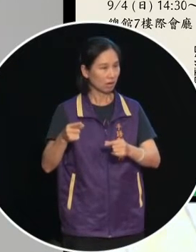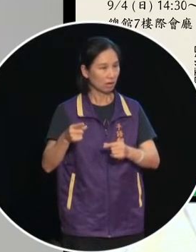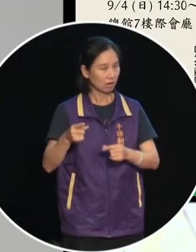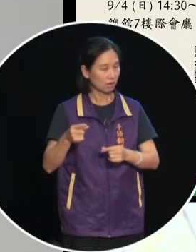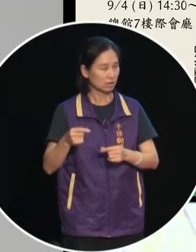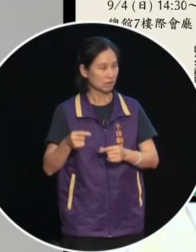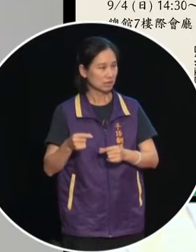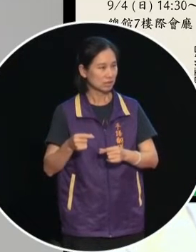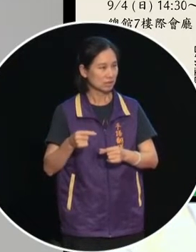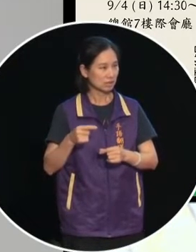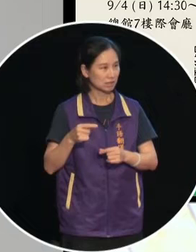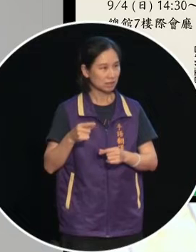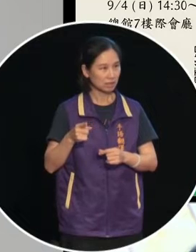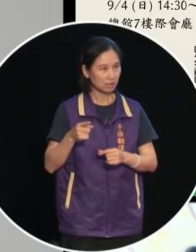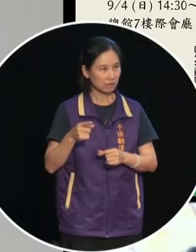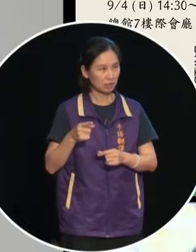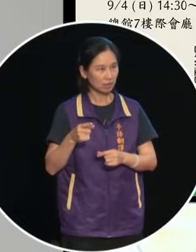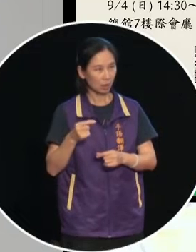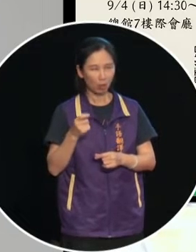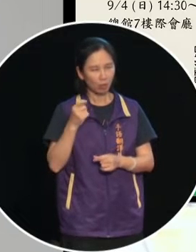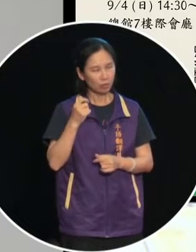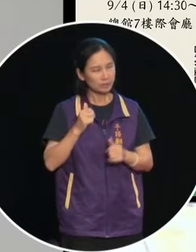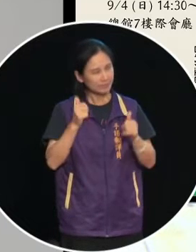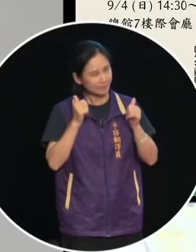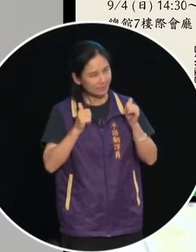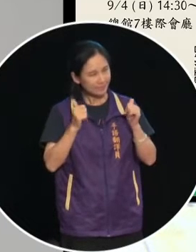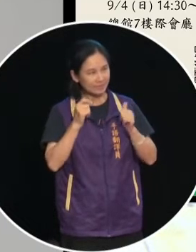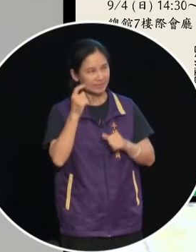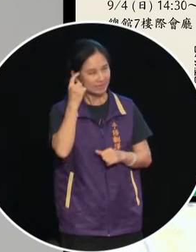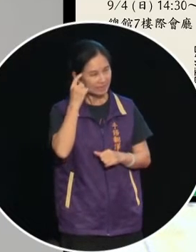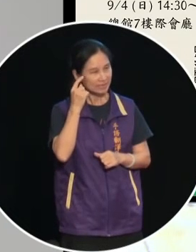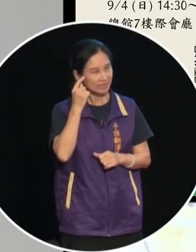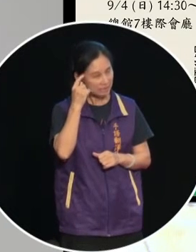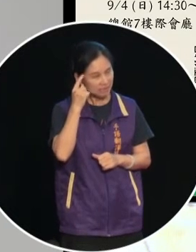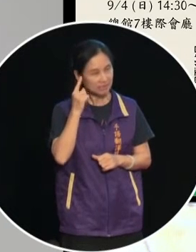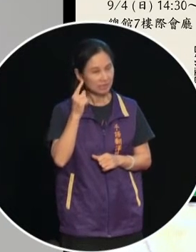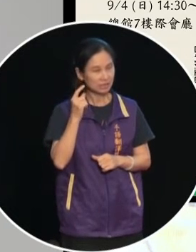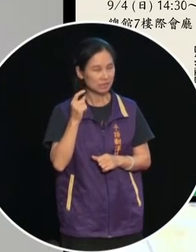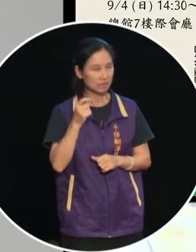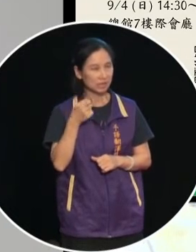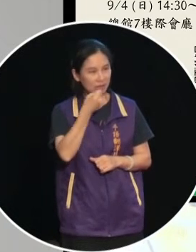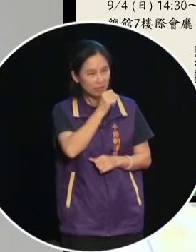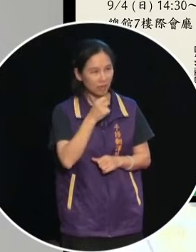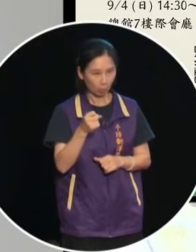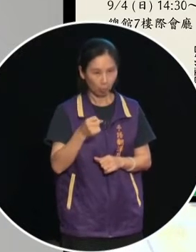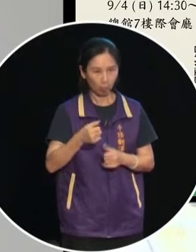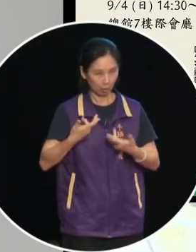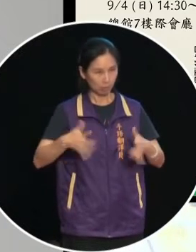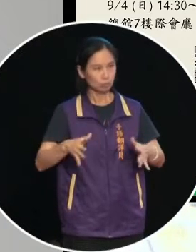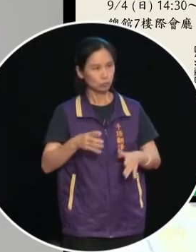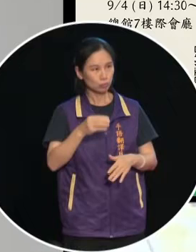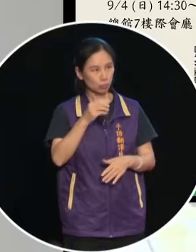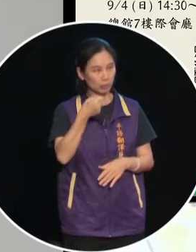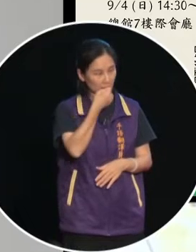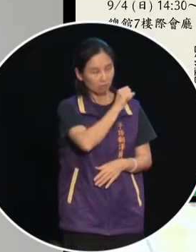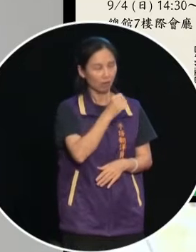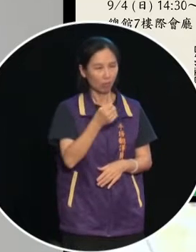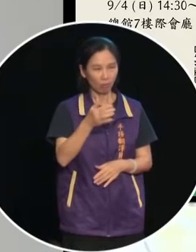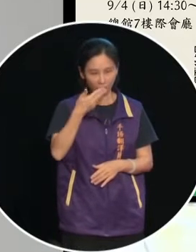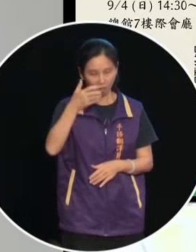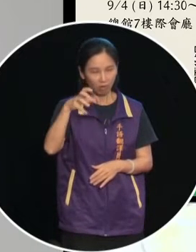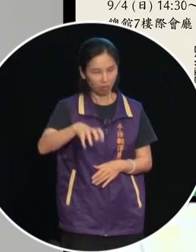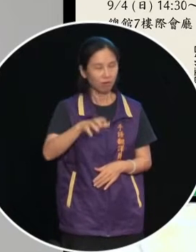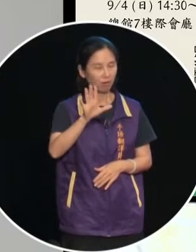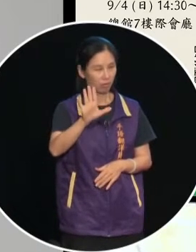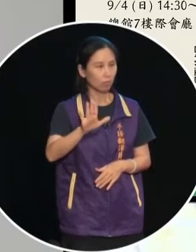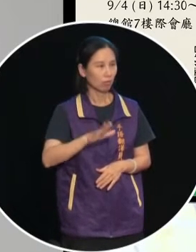况是，我们想要常念台湾，都会到东京开了好多台湾餐厅。不